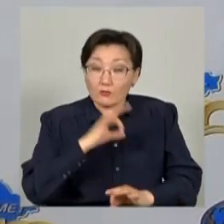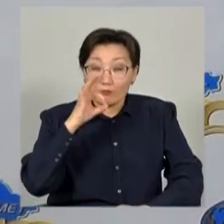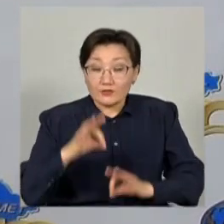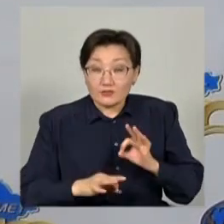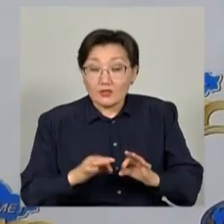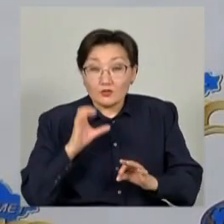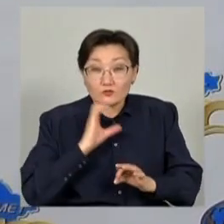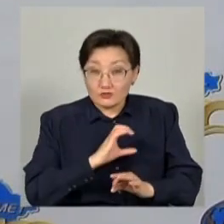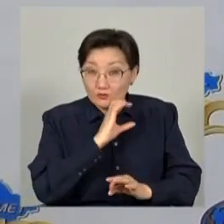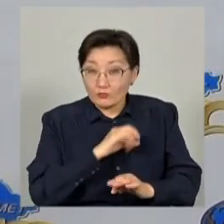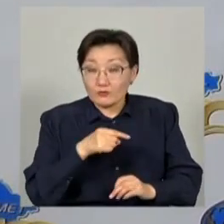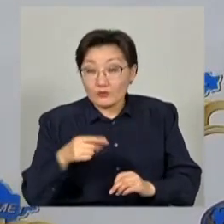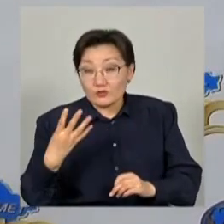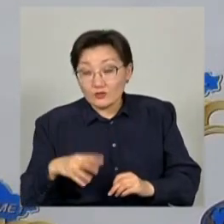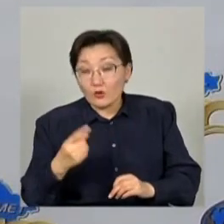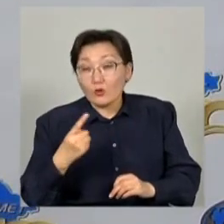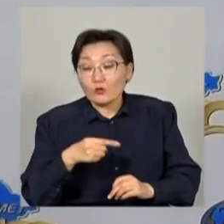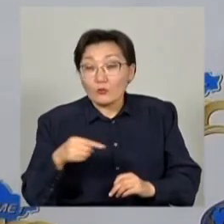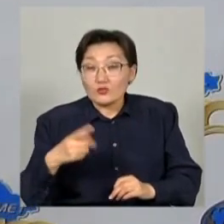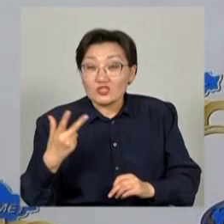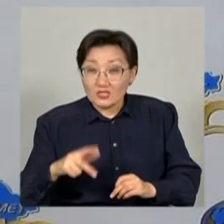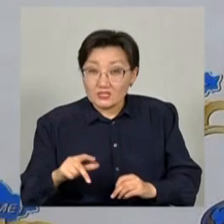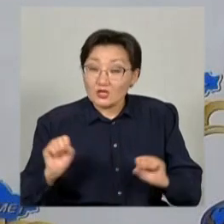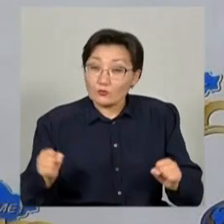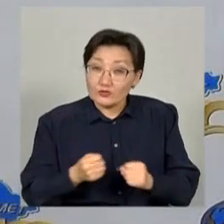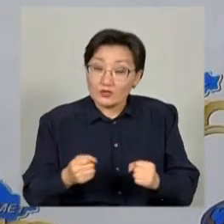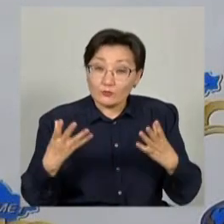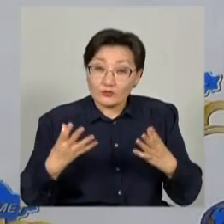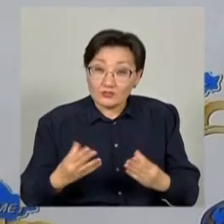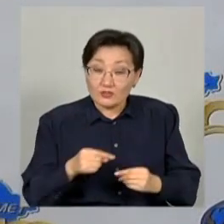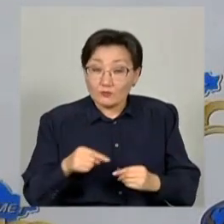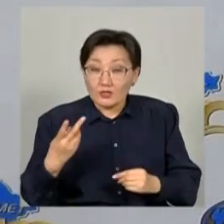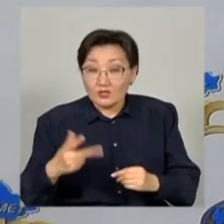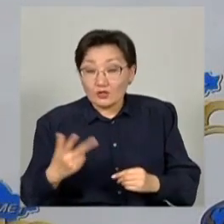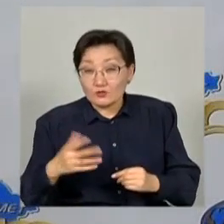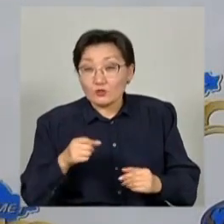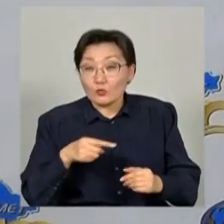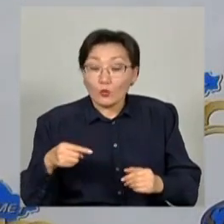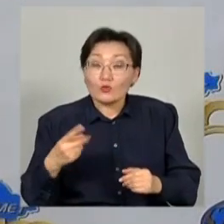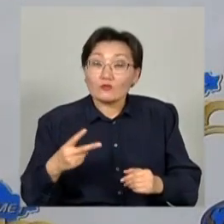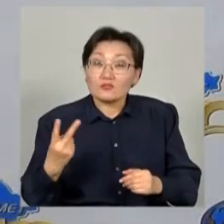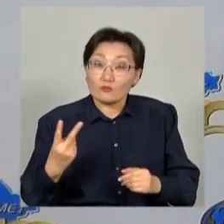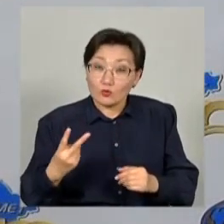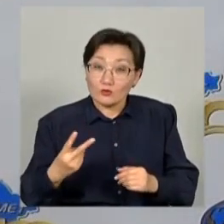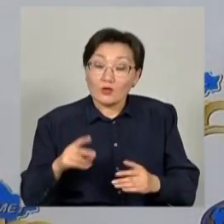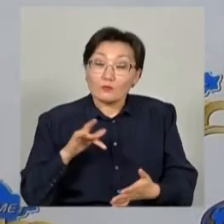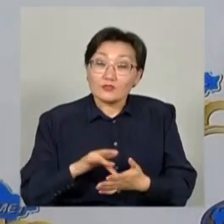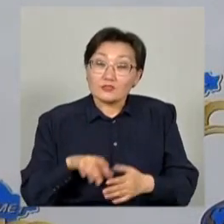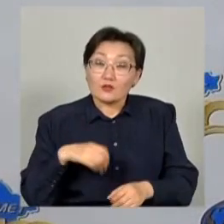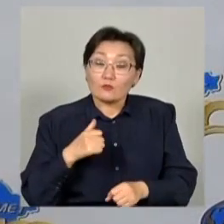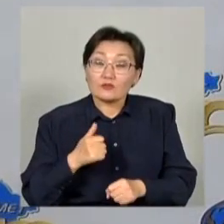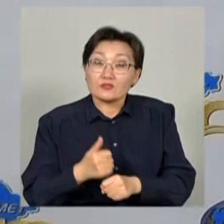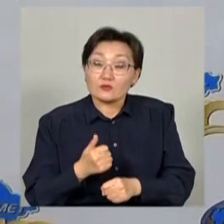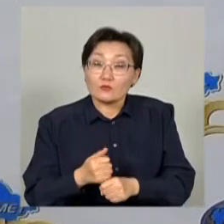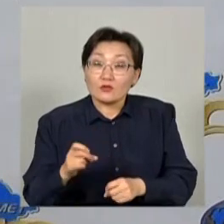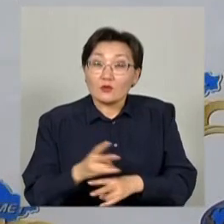ночью повышение от минус 40 до минус 30 градусов мороза. Днем от минус 35 до минус 22. В центре основной фон